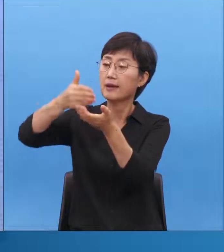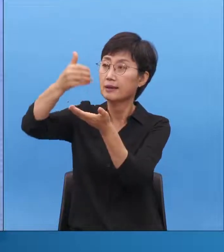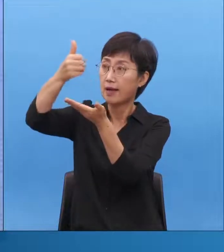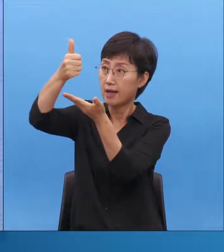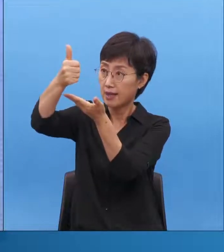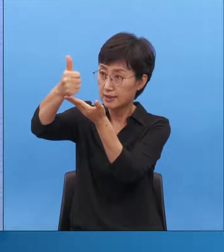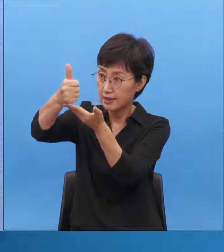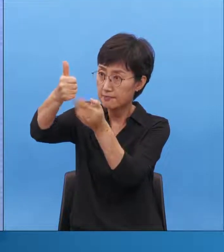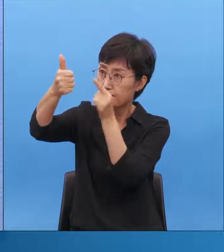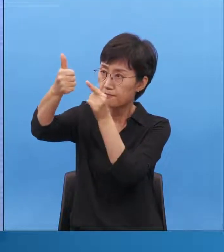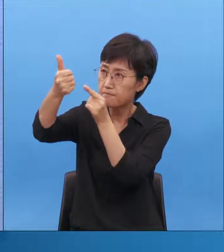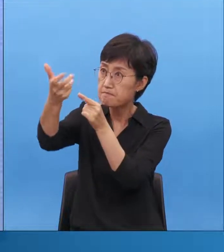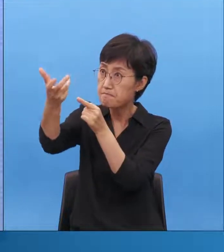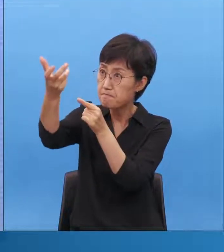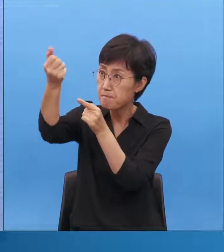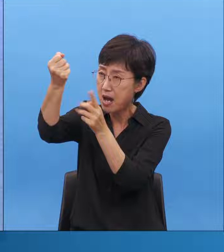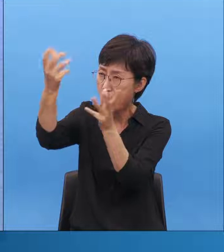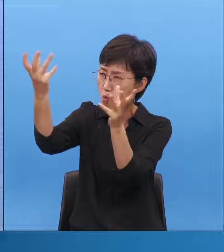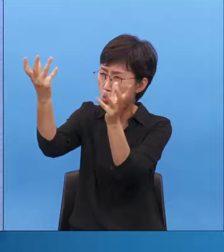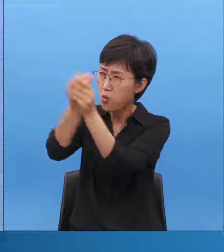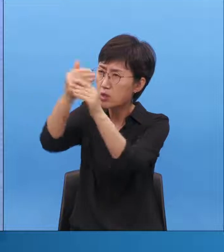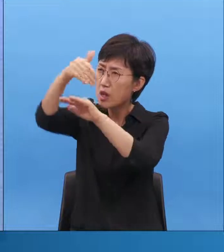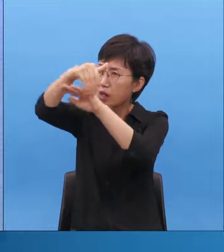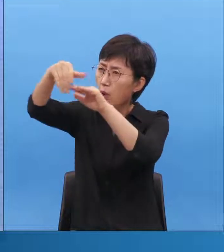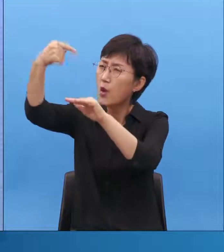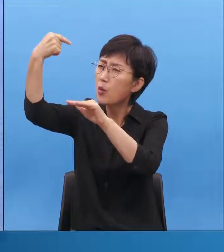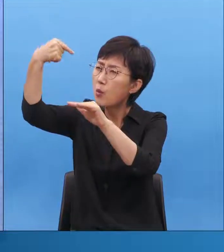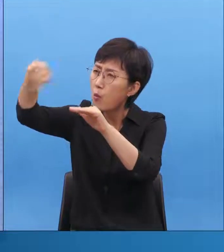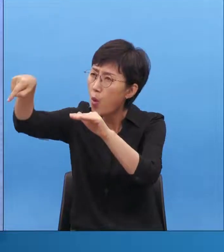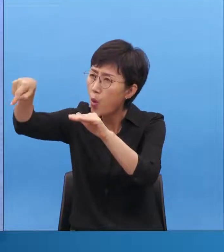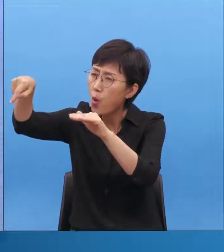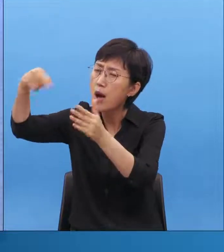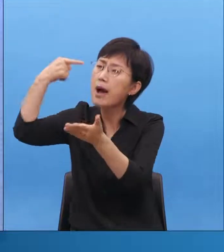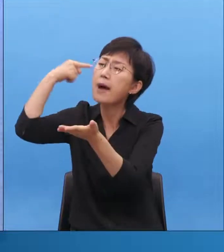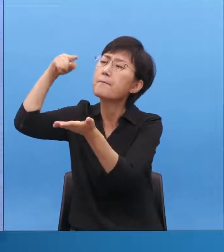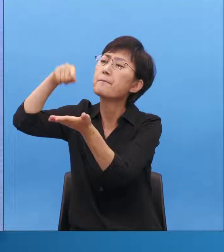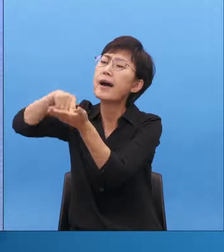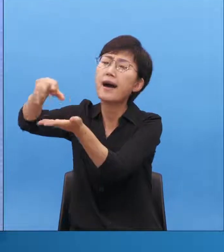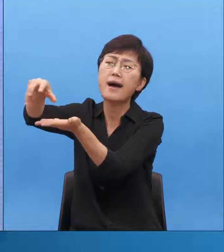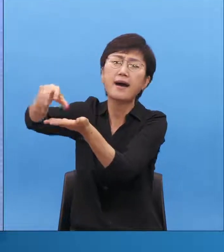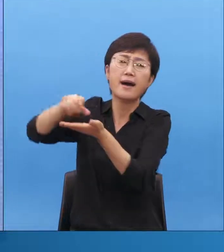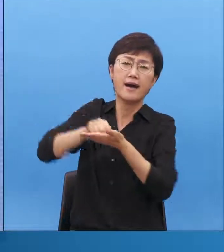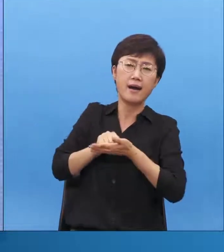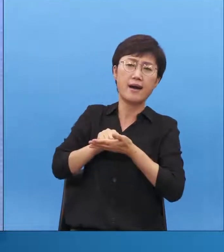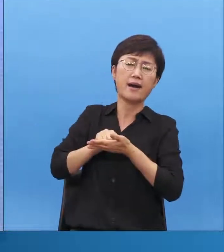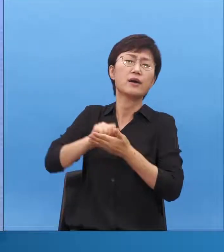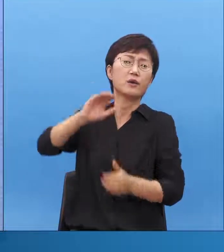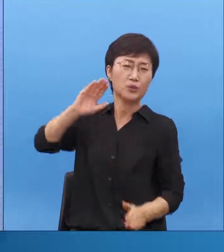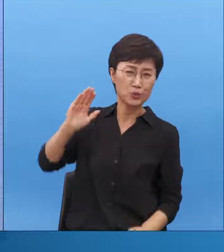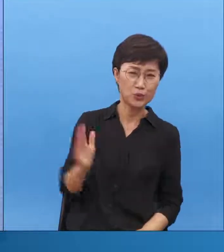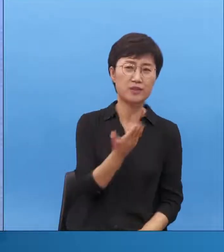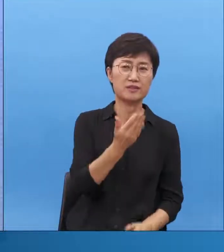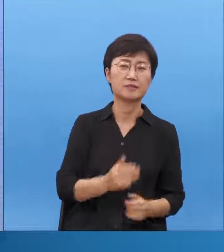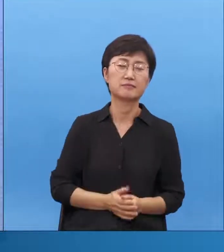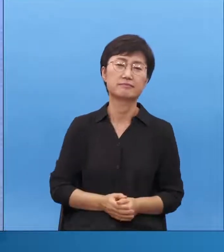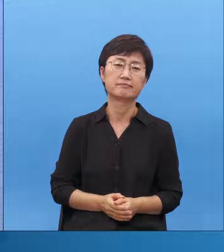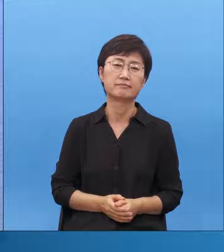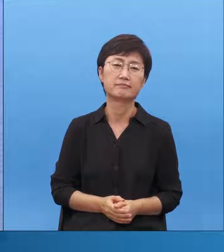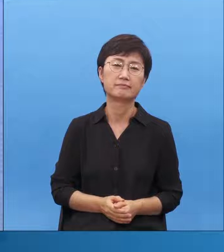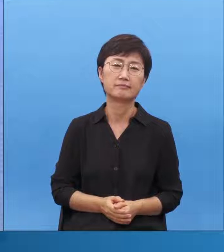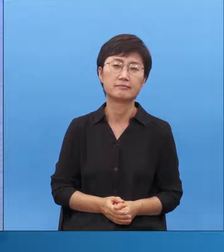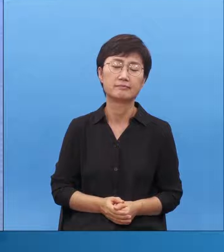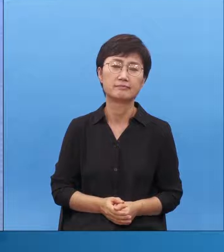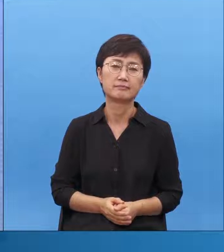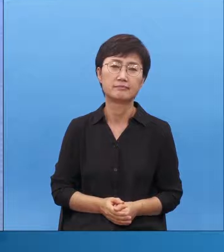절대 계획을 찾는 겁니다. It's about discovering God's absolute plan. 그 속에 있으면 됩니다. All you need to do is stay within that. 아이들이